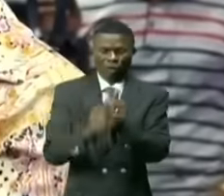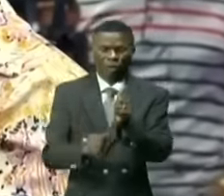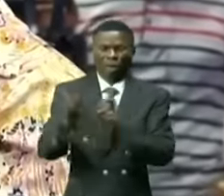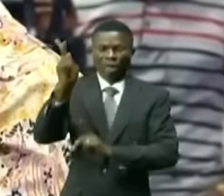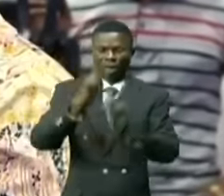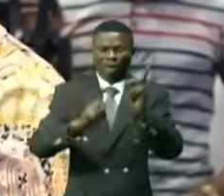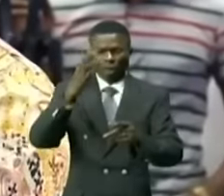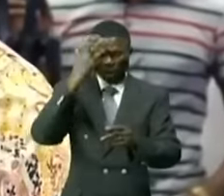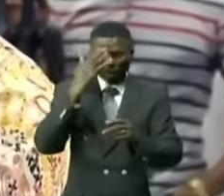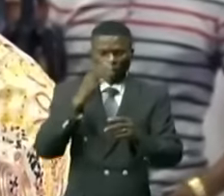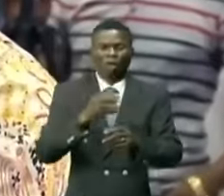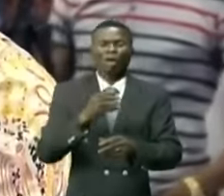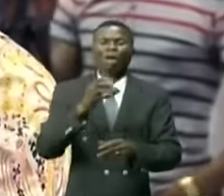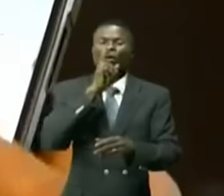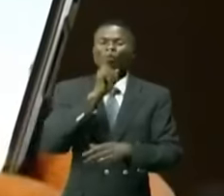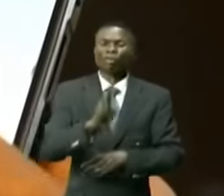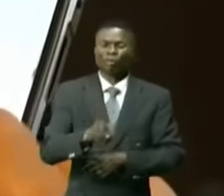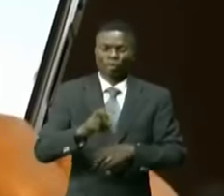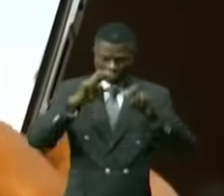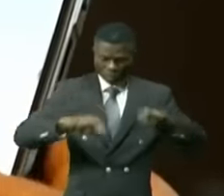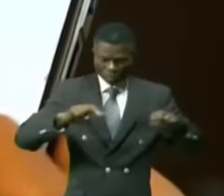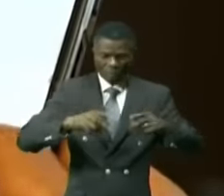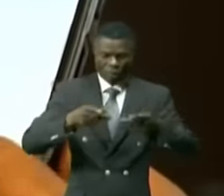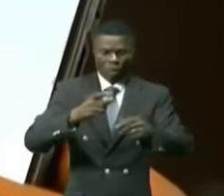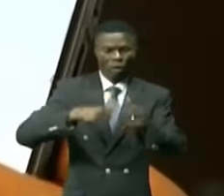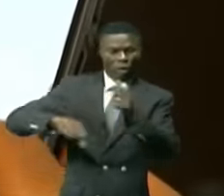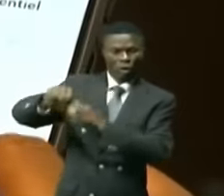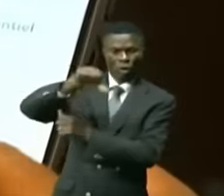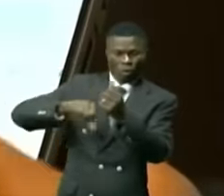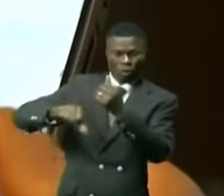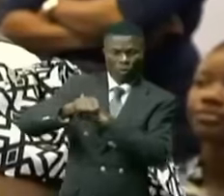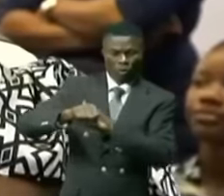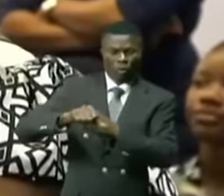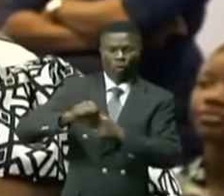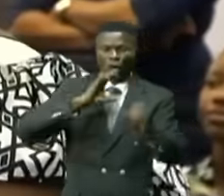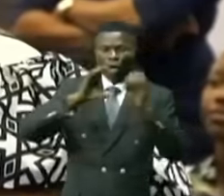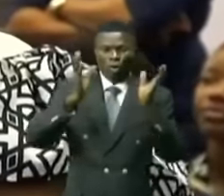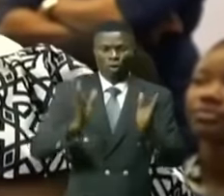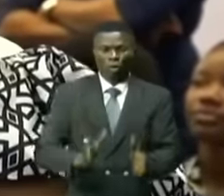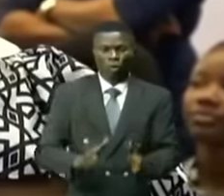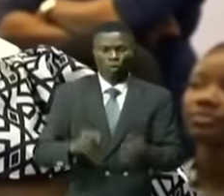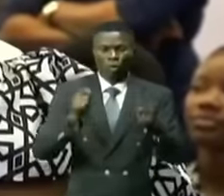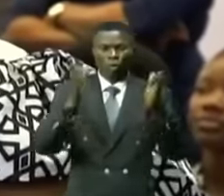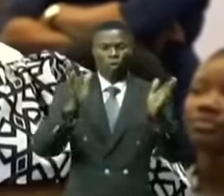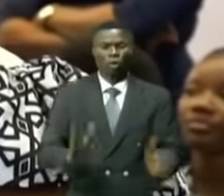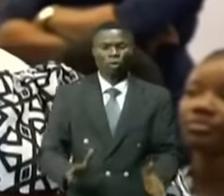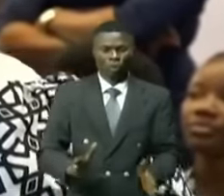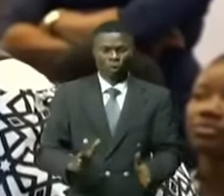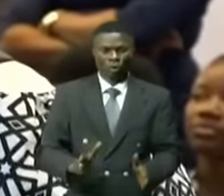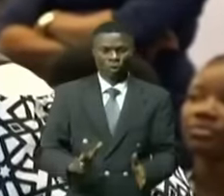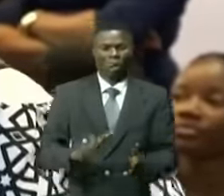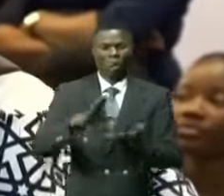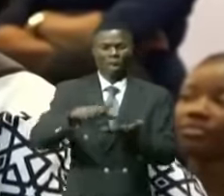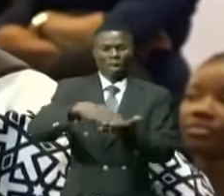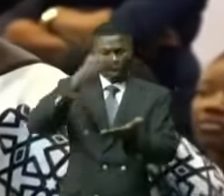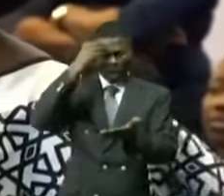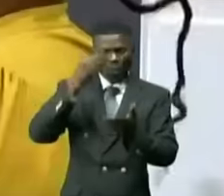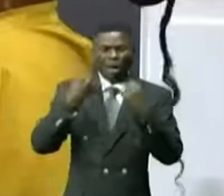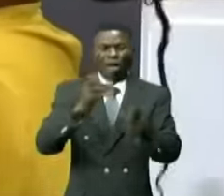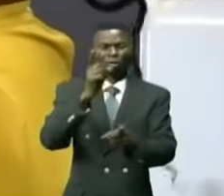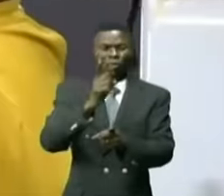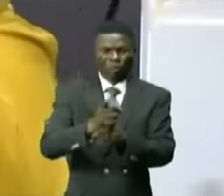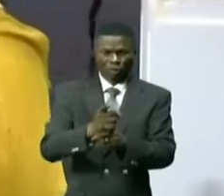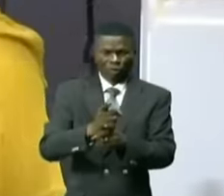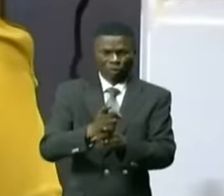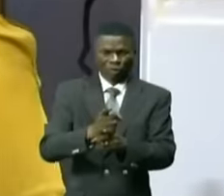vérifier ce qui a été fait par exemple dans son environnement et où communicateur ou journaliste pourra venir puiser des informations